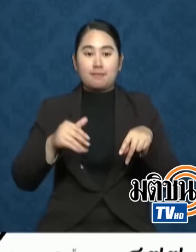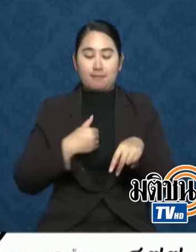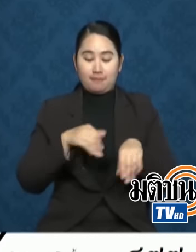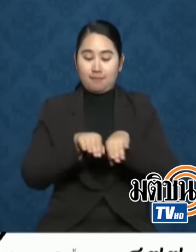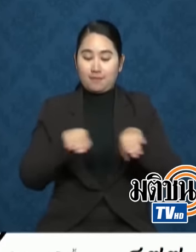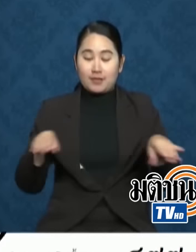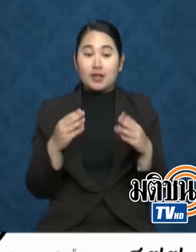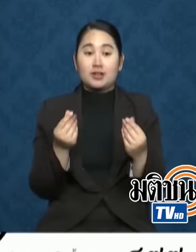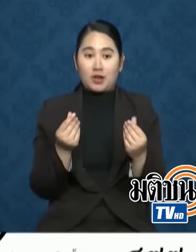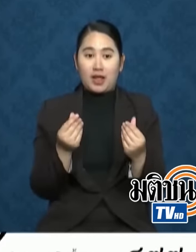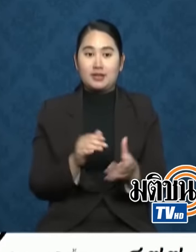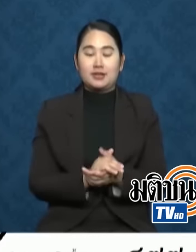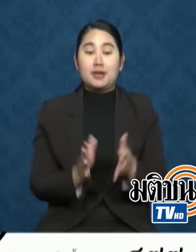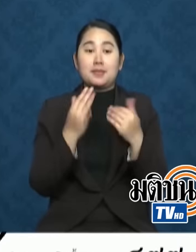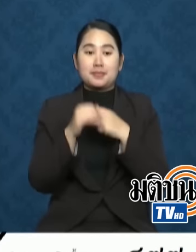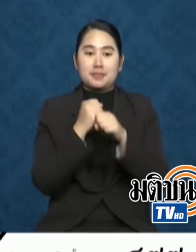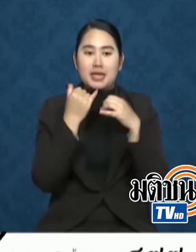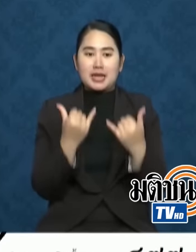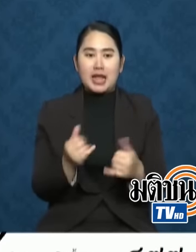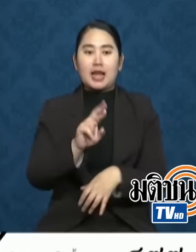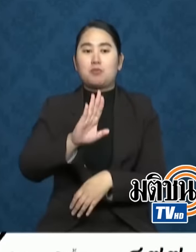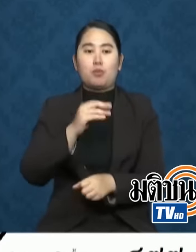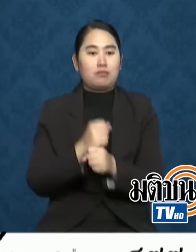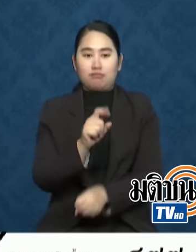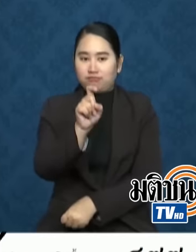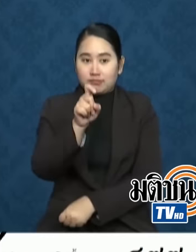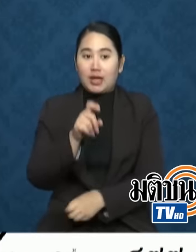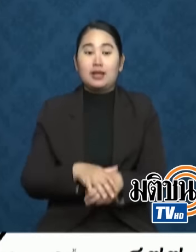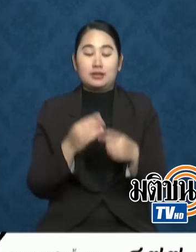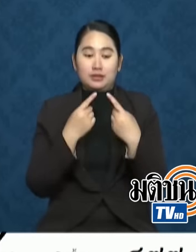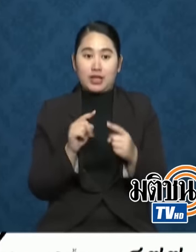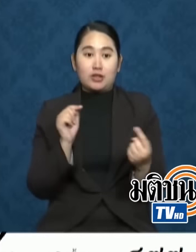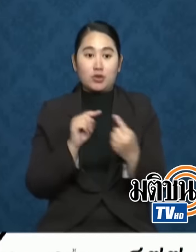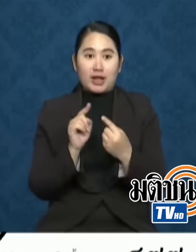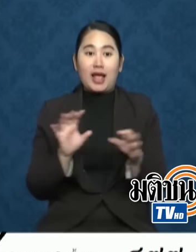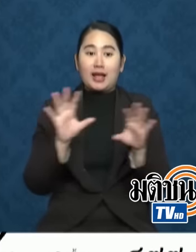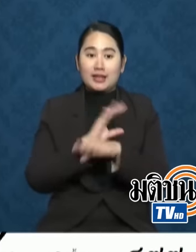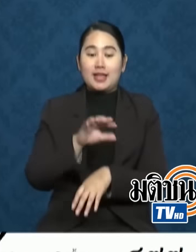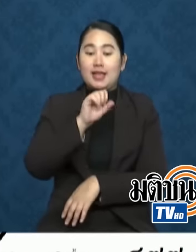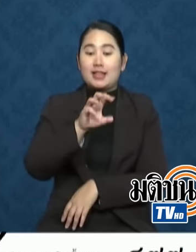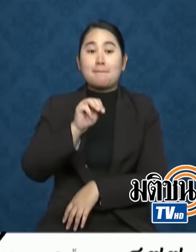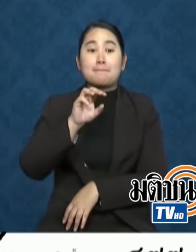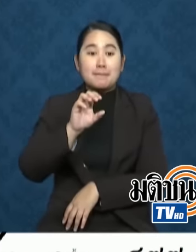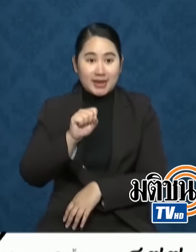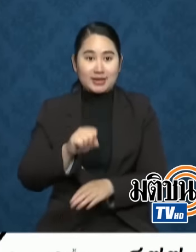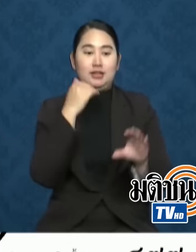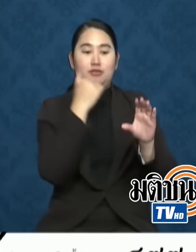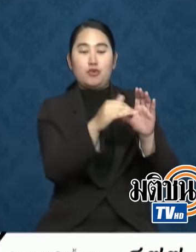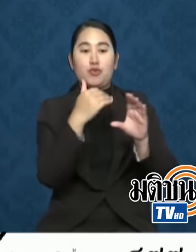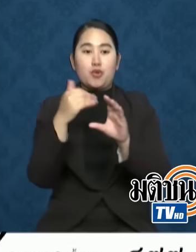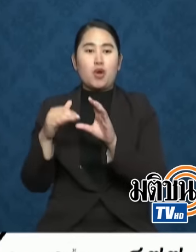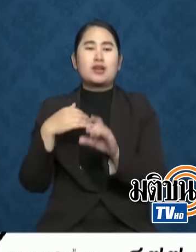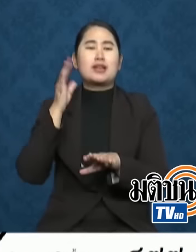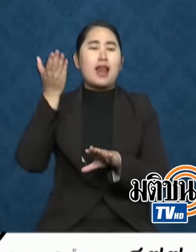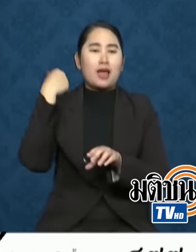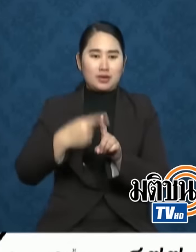ไหร่เซลบอดแคสต์ปีนี้ยังใช้ไม่ได้แต่ท่านสามารถใช้โลเคชันเบสเอสเอ็มเอสตามที่ผมได้อภิปรายเสนอแนะเมื่อเดือนกันย